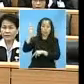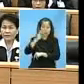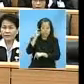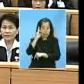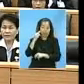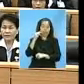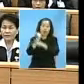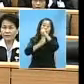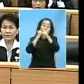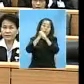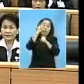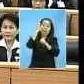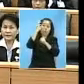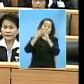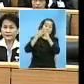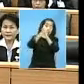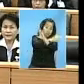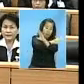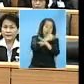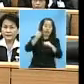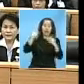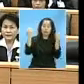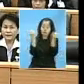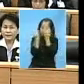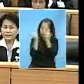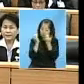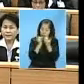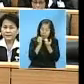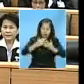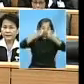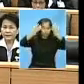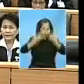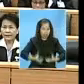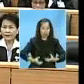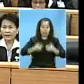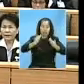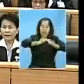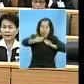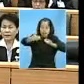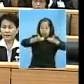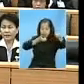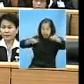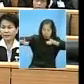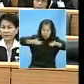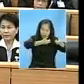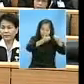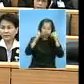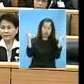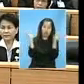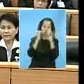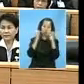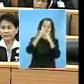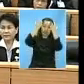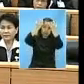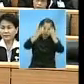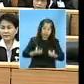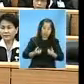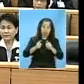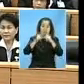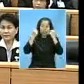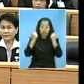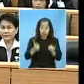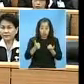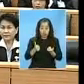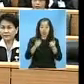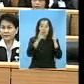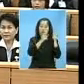ปีที่ผ่านมาบ้านเมืองเสียหายอย่างรุนแรงความแตกแยกเกิดขึ้นทุกหัวแหงการที่จะแก้ไขปัญหาของบ้านเมื